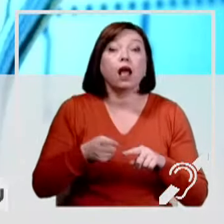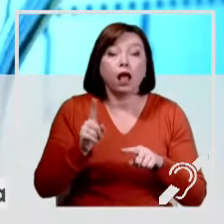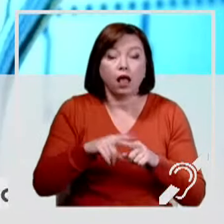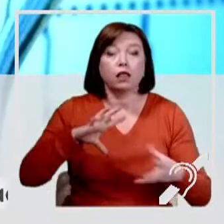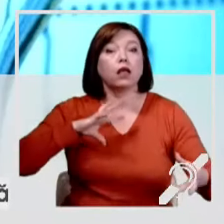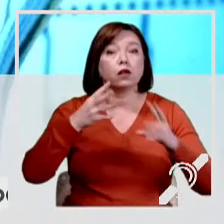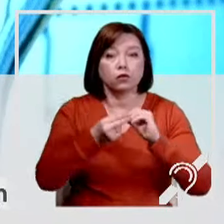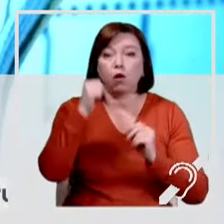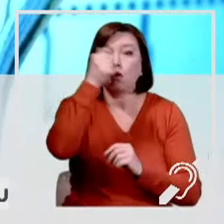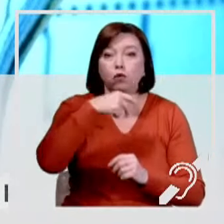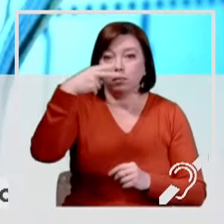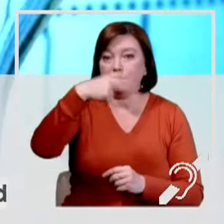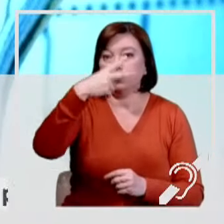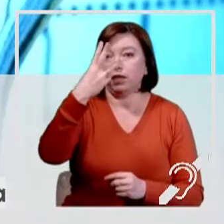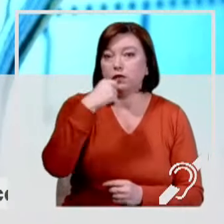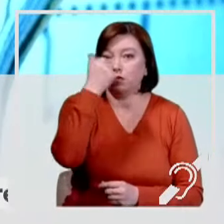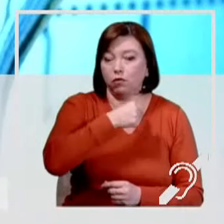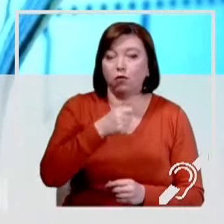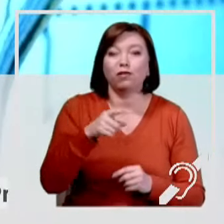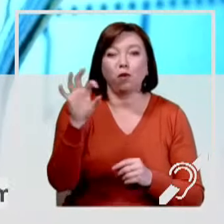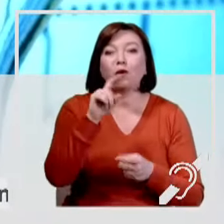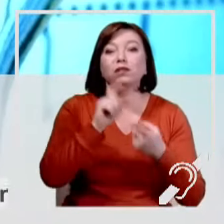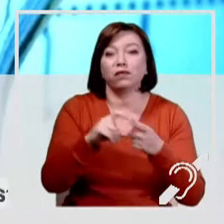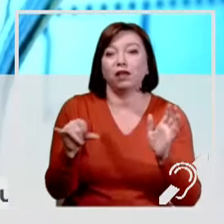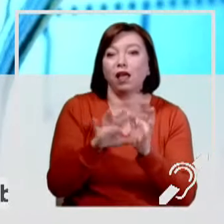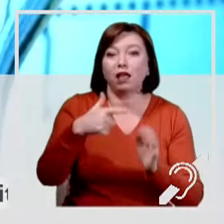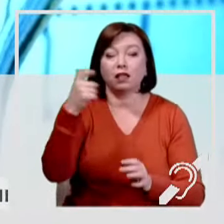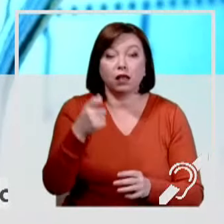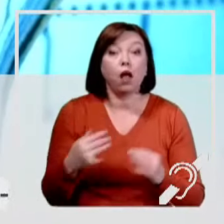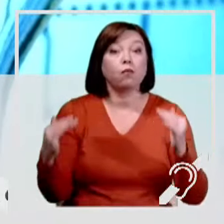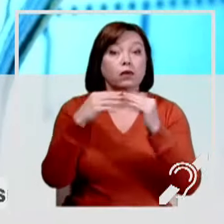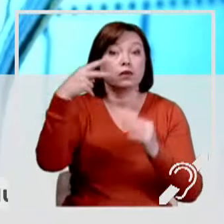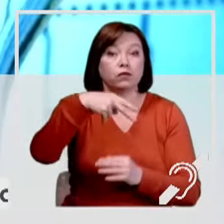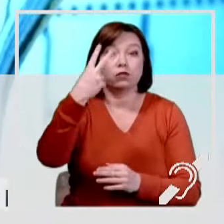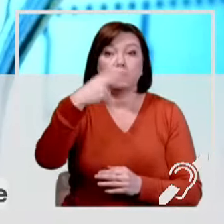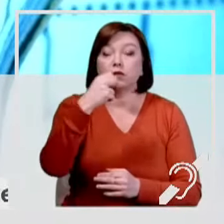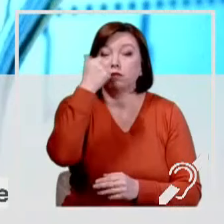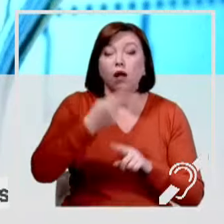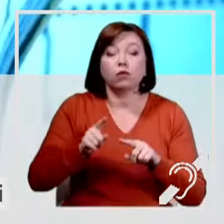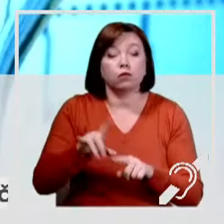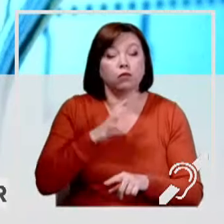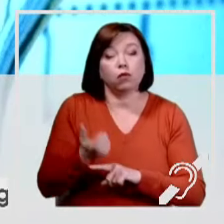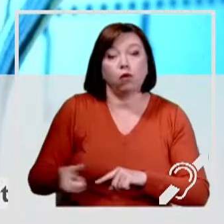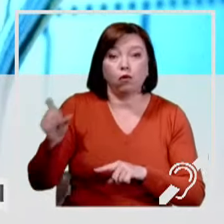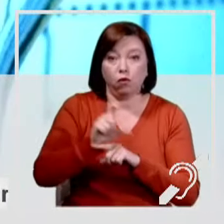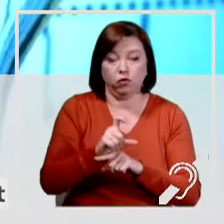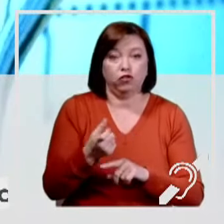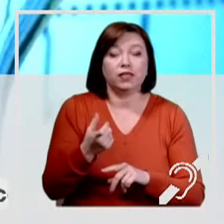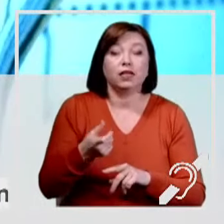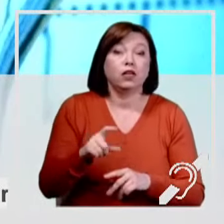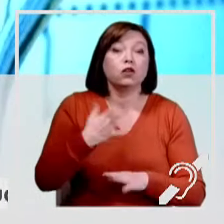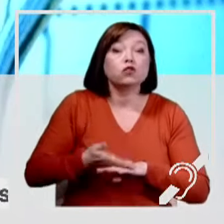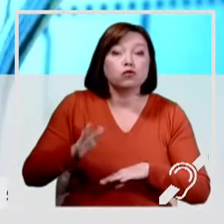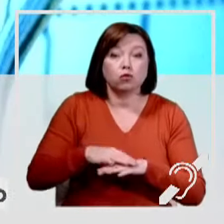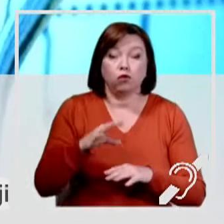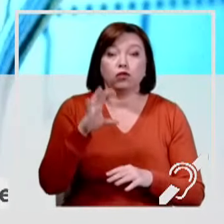este rezumatul anului 2023 în domeniul energetic, în comparație cu 2022, care a fost unul dintre cei mai dificili